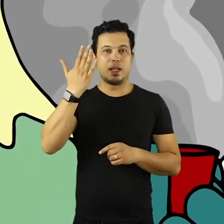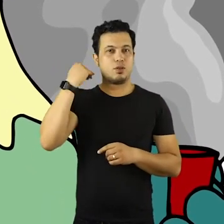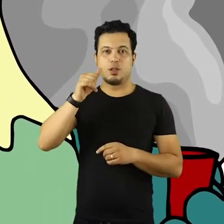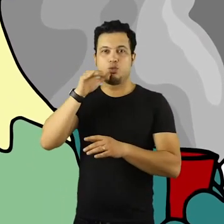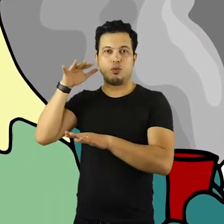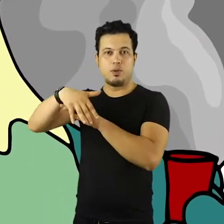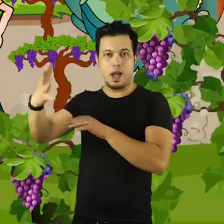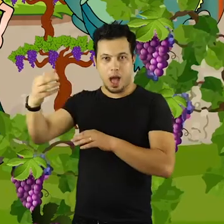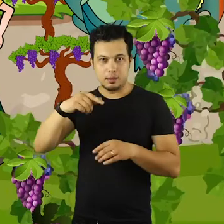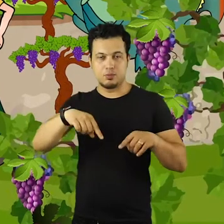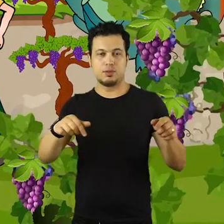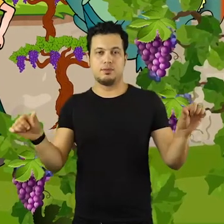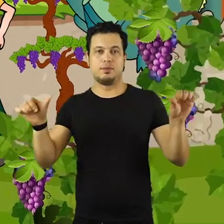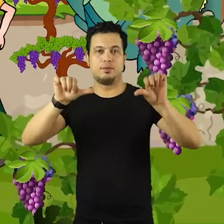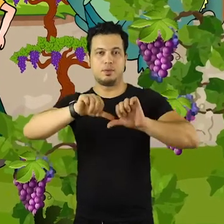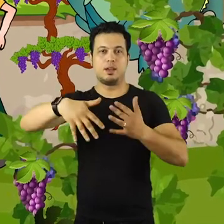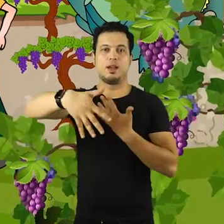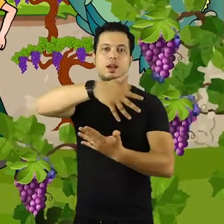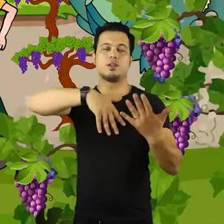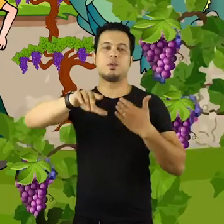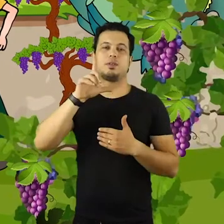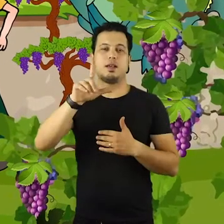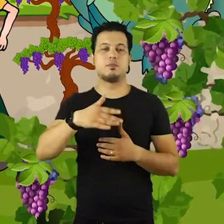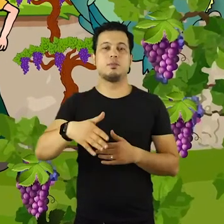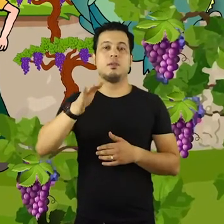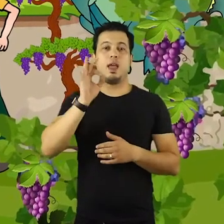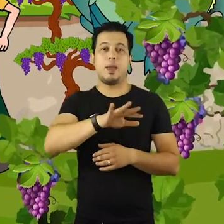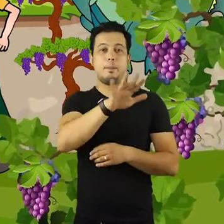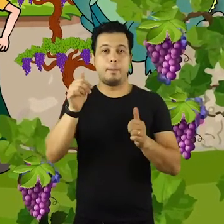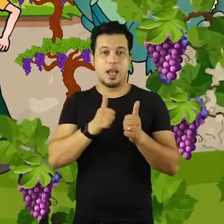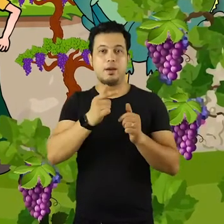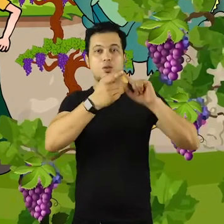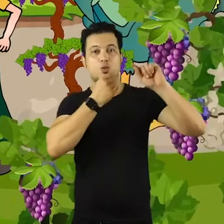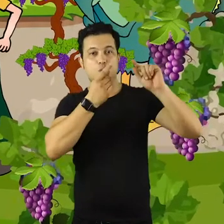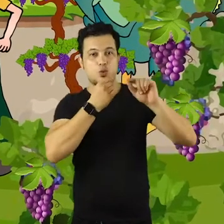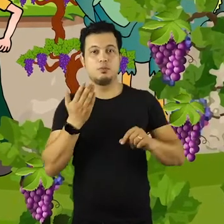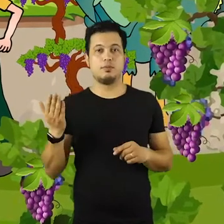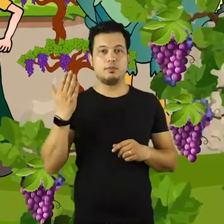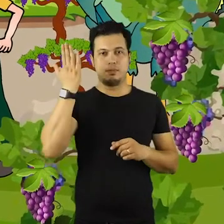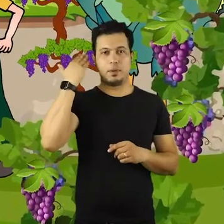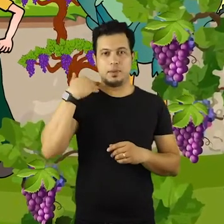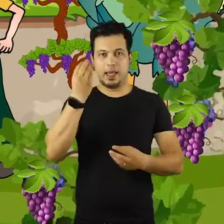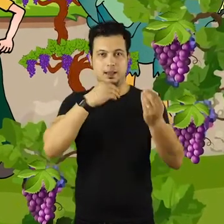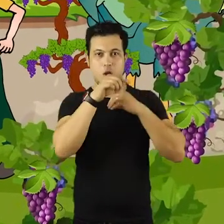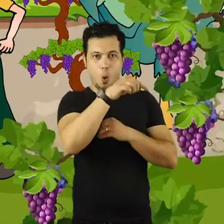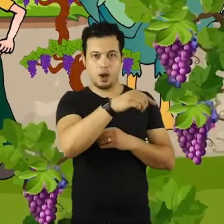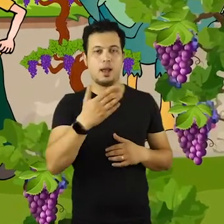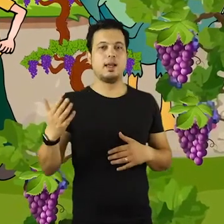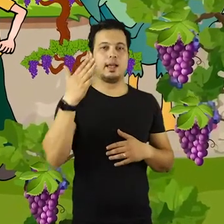karıştıralım. Hep birlikte daha önce üzüm yedikleri yere gidip üzüm topladılar.